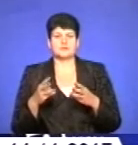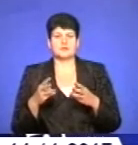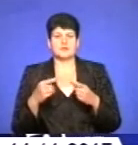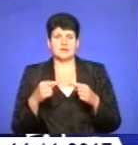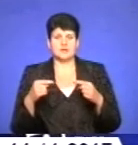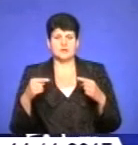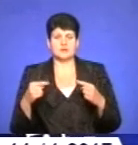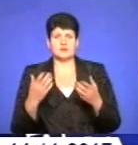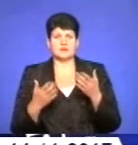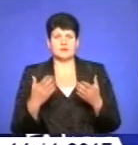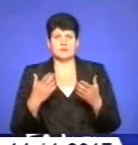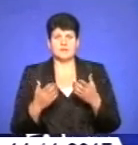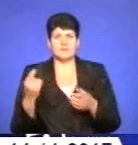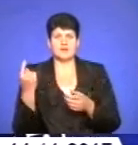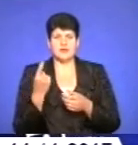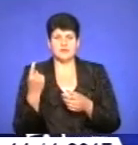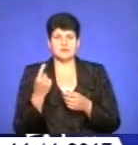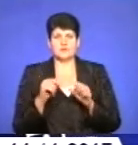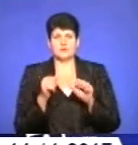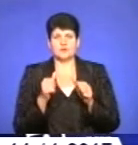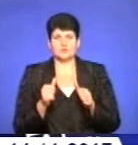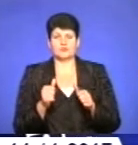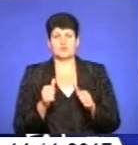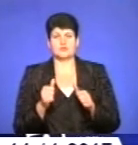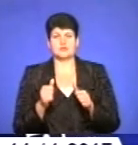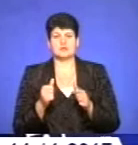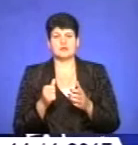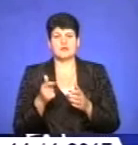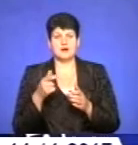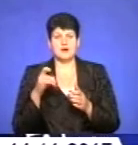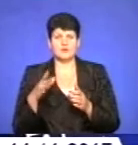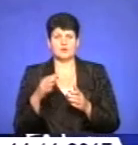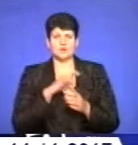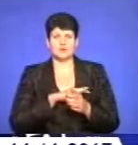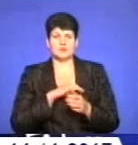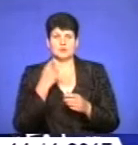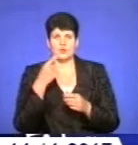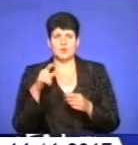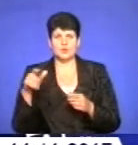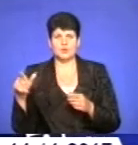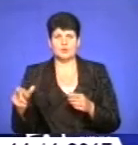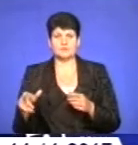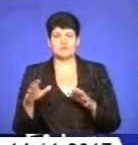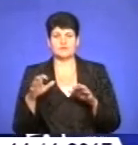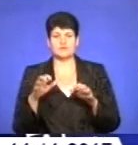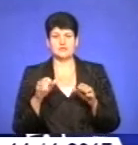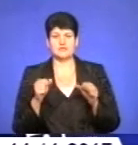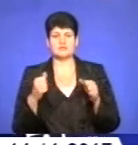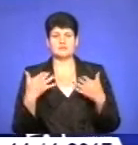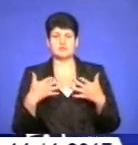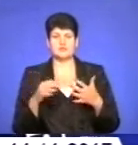інше. Тому що якщо перше формується ціни газу для юридичних осіб, то вартість другого формується ціни газу вже